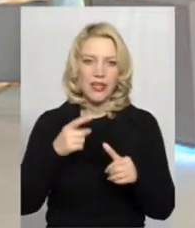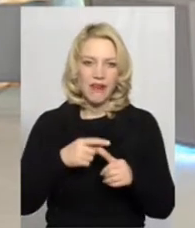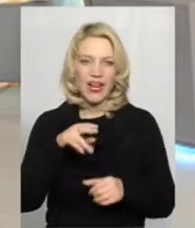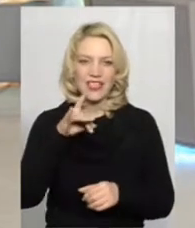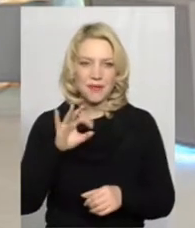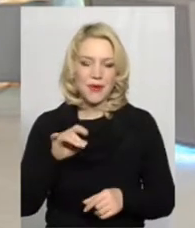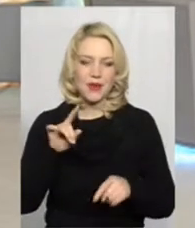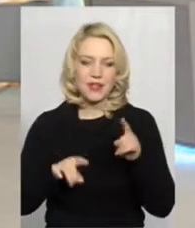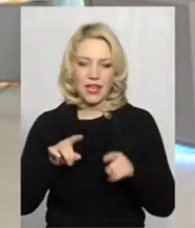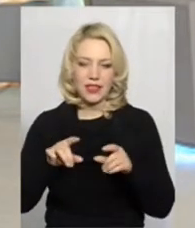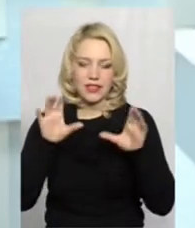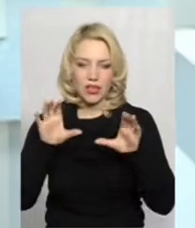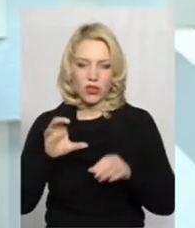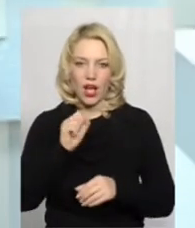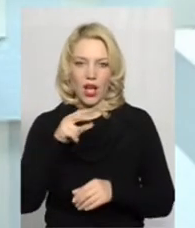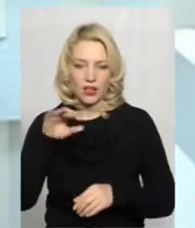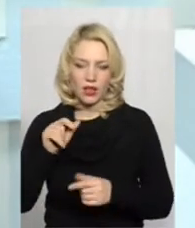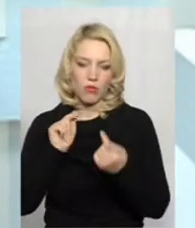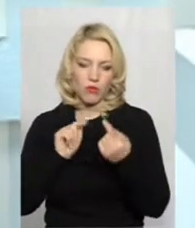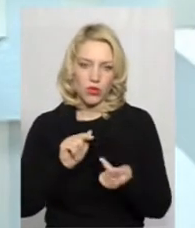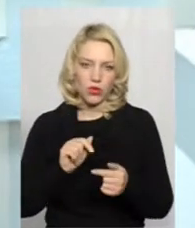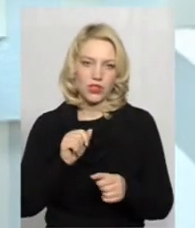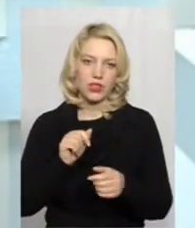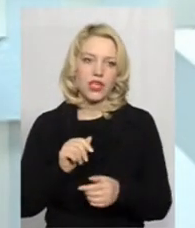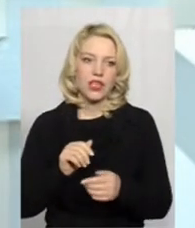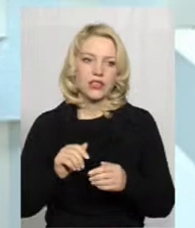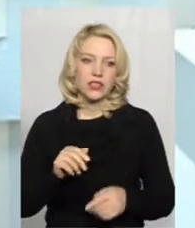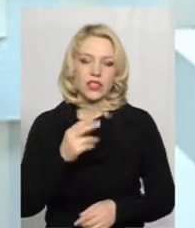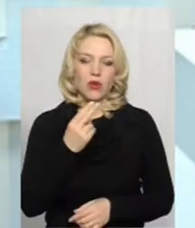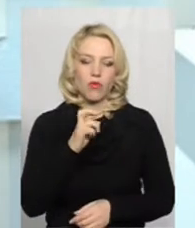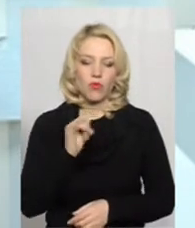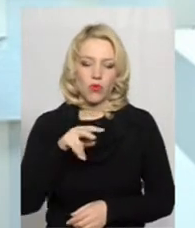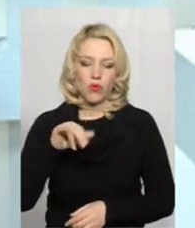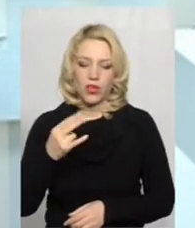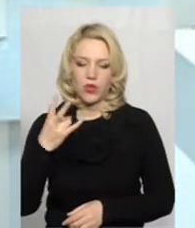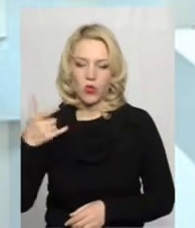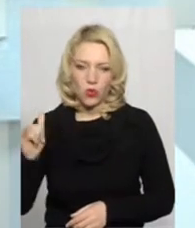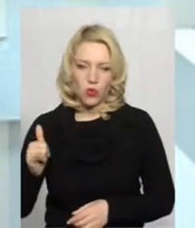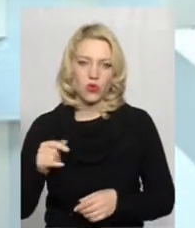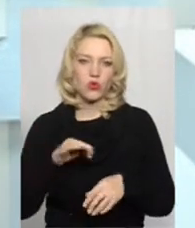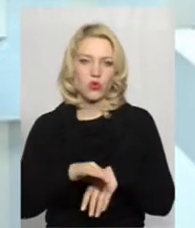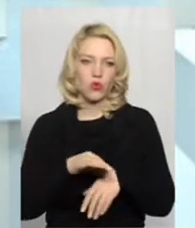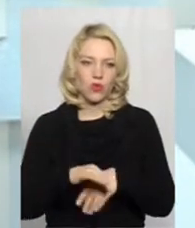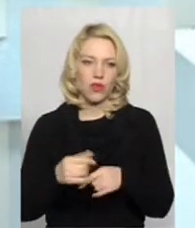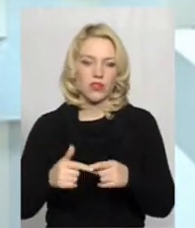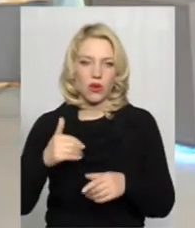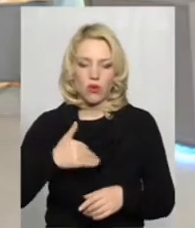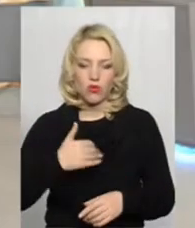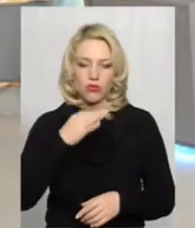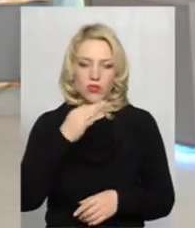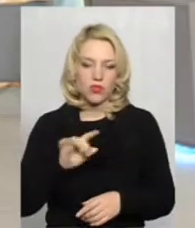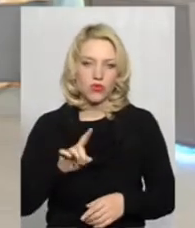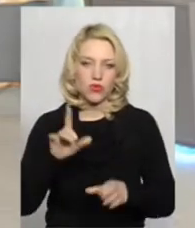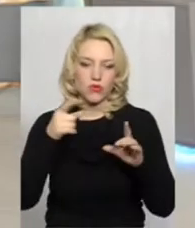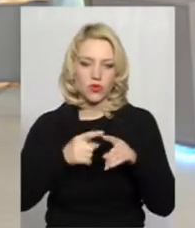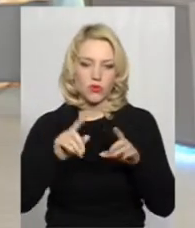про деякі законодавчі акти протидії булінгу, а в дужках цькування. Так? Хочу зазначити, що у цьому